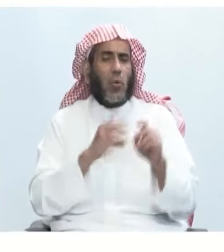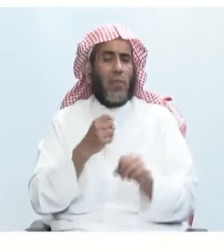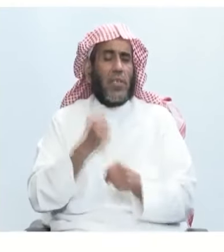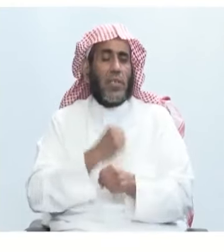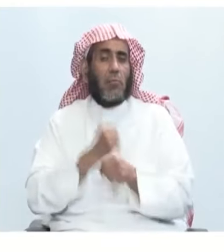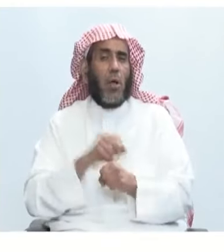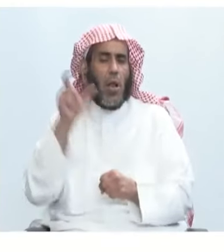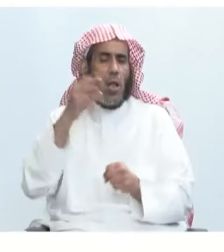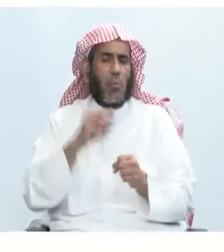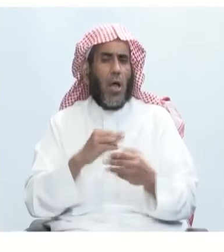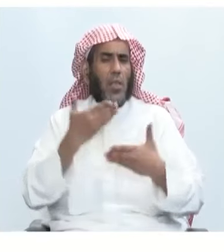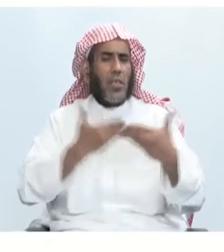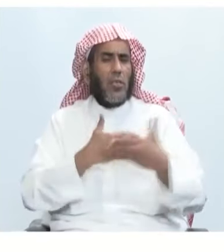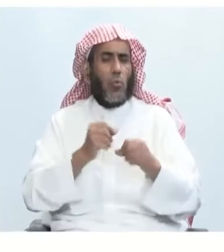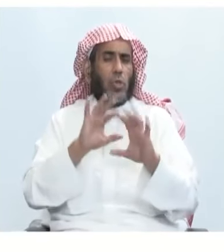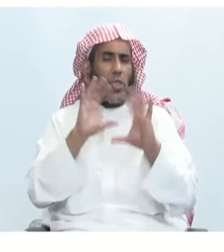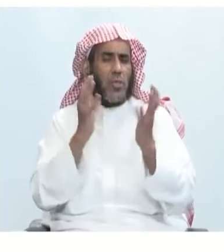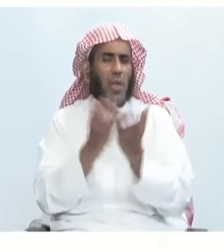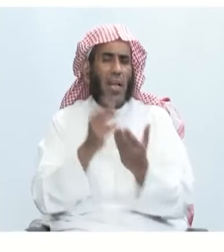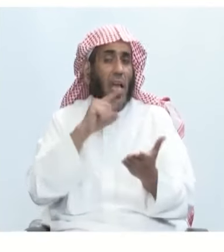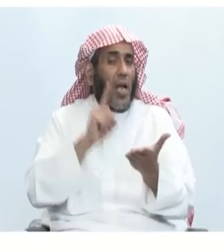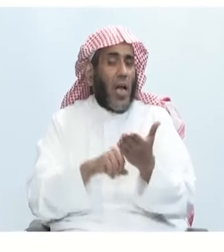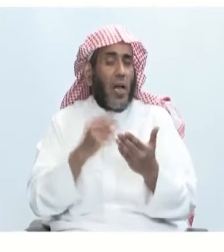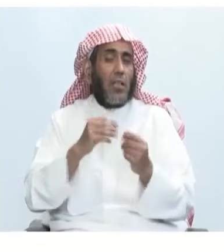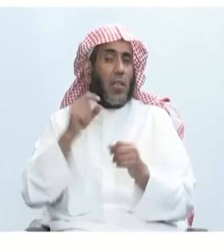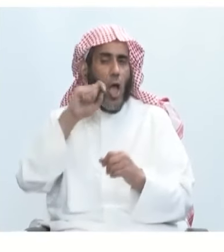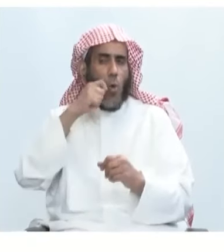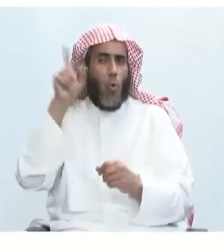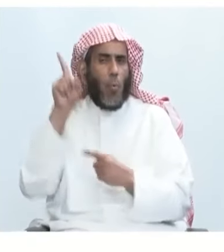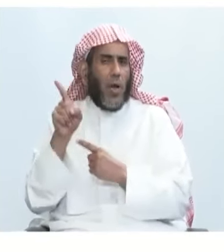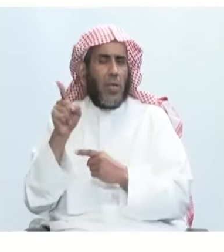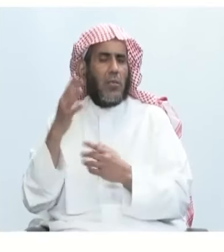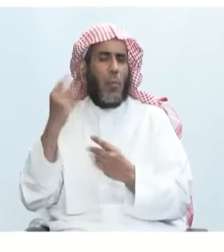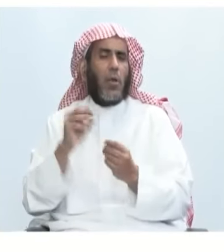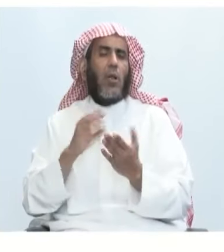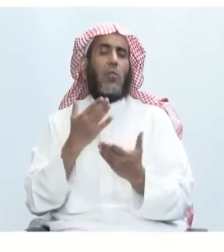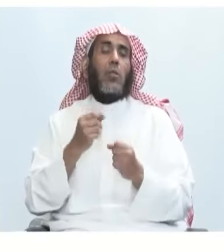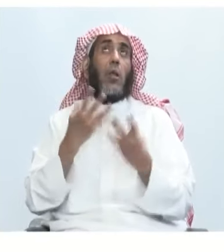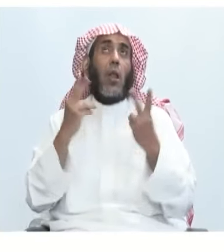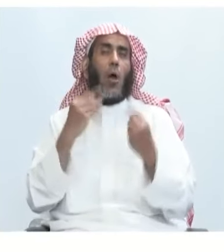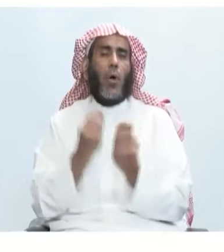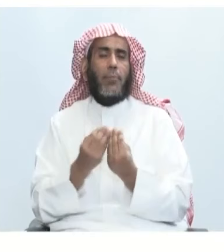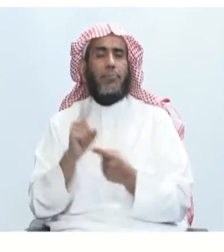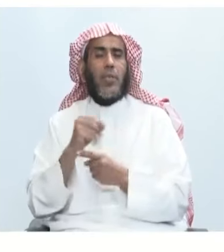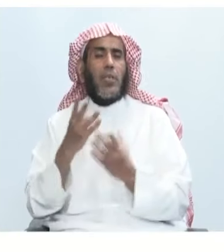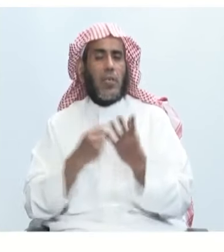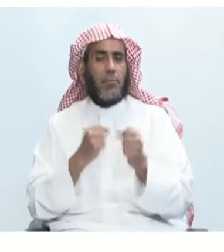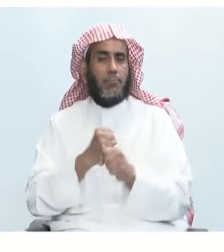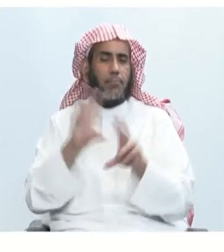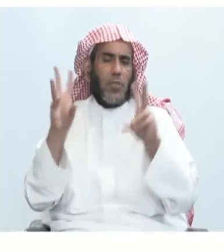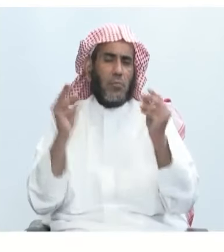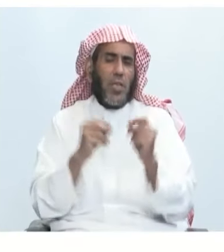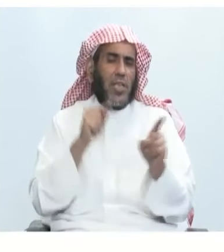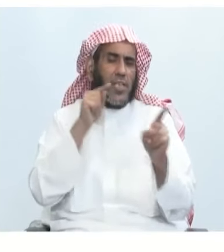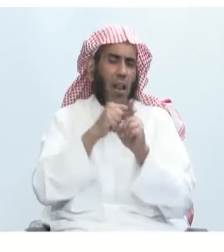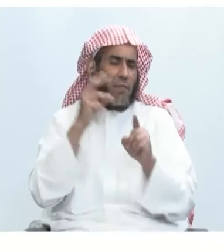نستخدم الكاتب هذه الاستعارات والتشبيهات تتحدث فيها عن عمر رضي الله عنه هنا استخدم دلاله الصور لتقديم استعارات تشبيهات ايضا